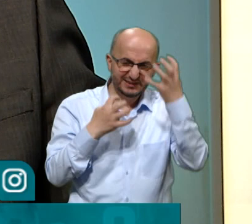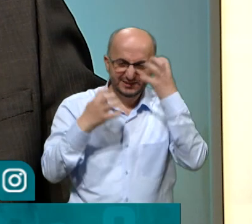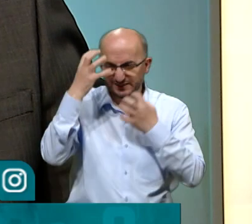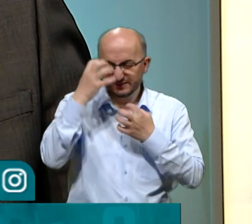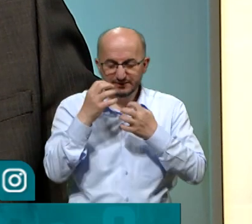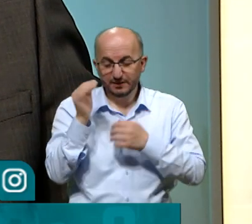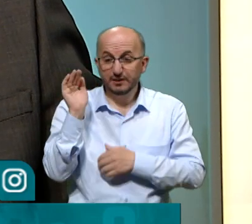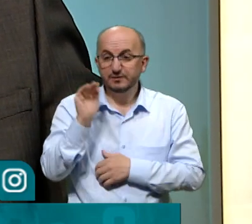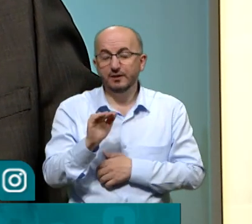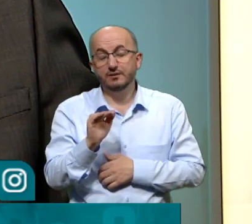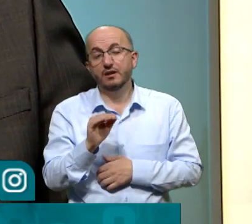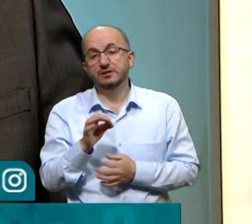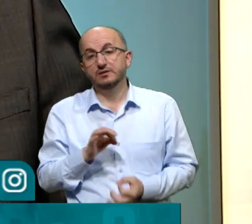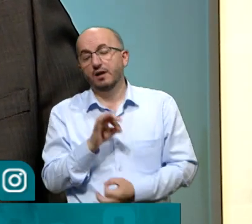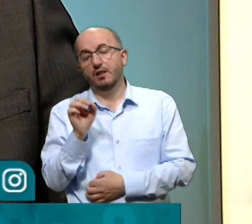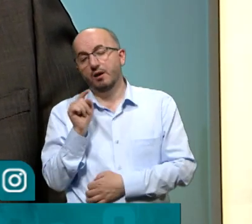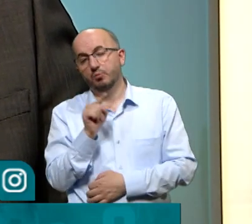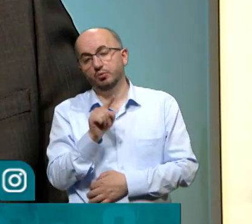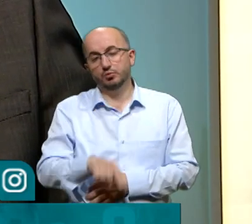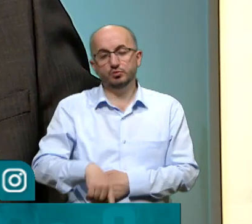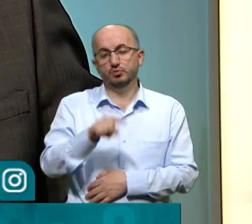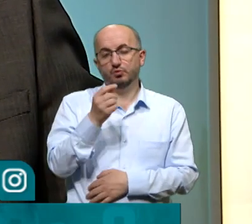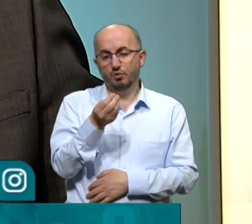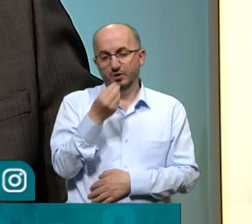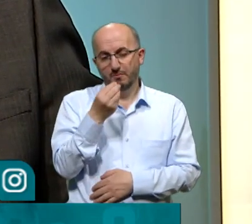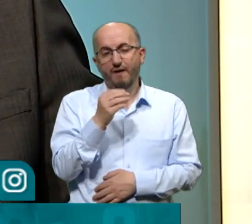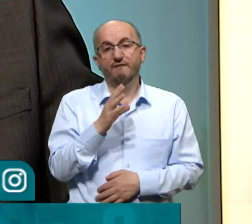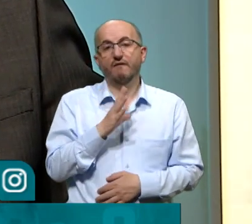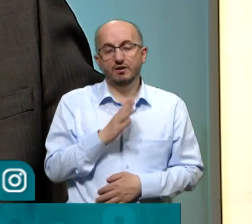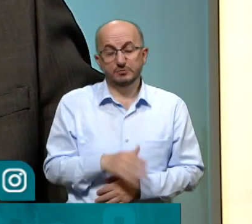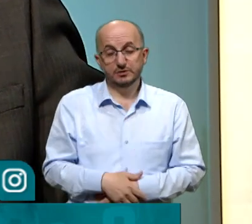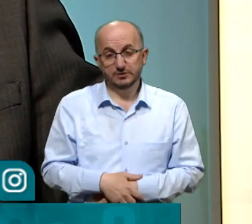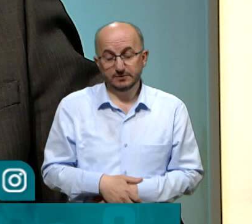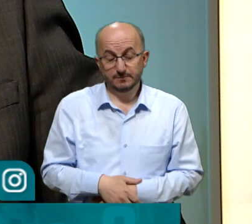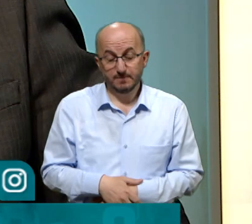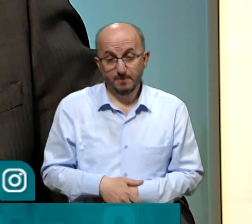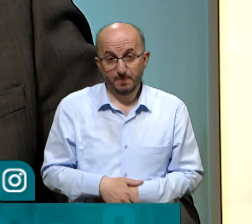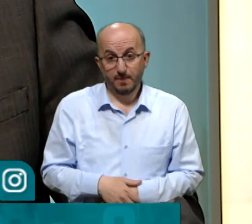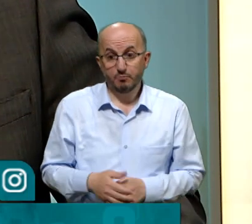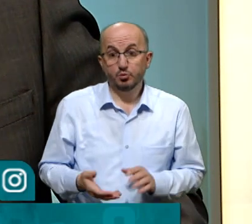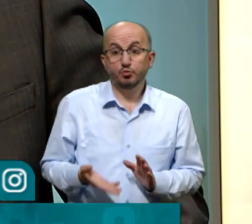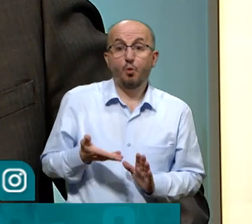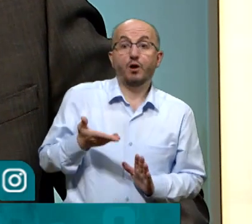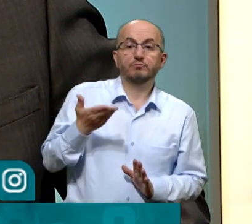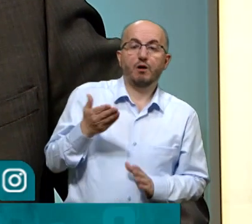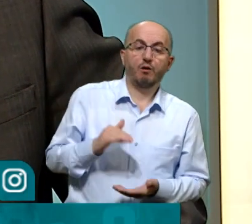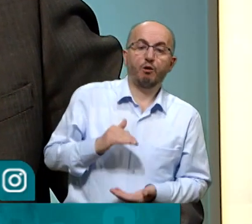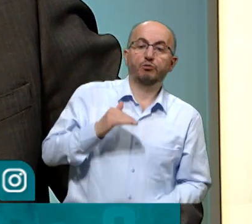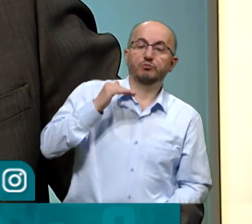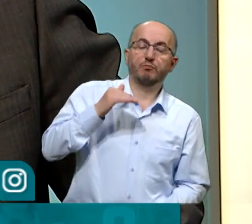insanlardaki ha Bunun günlük nafakası varmış ama çoğaltmak için